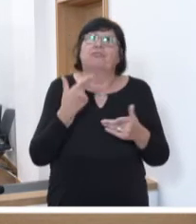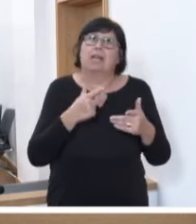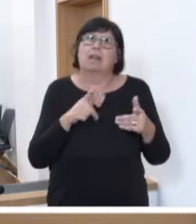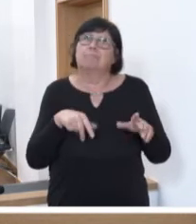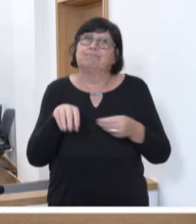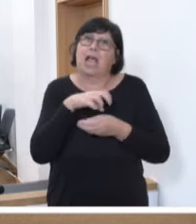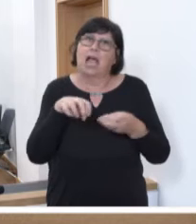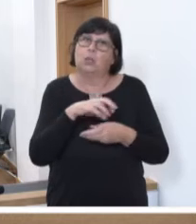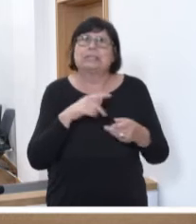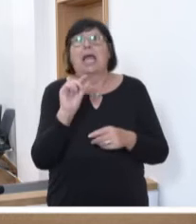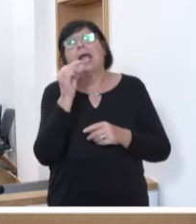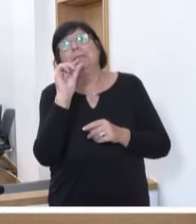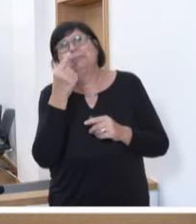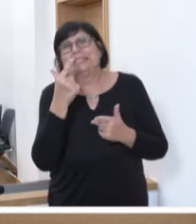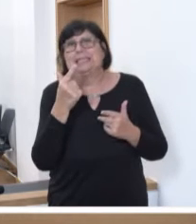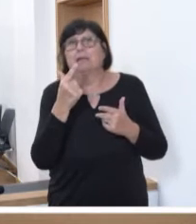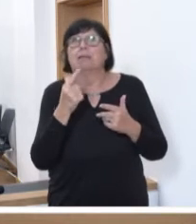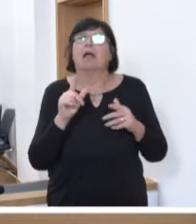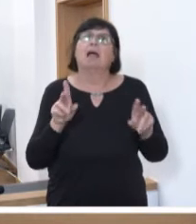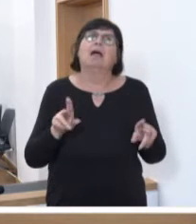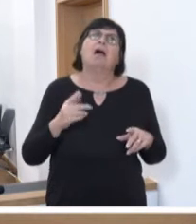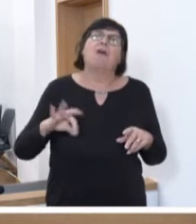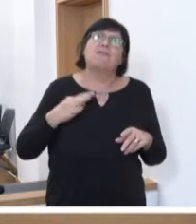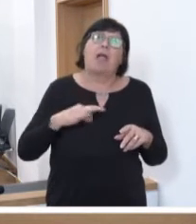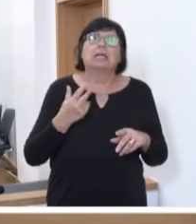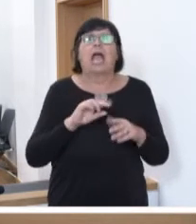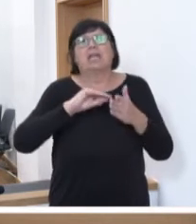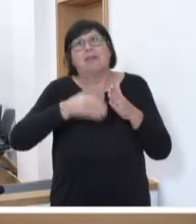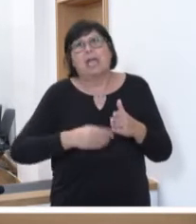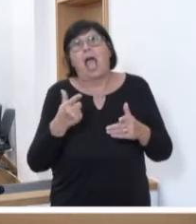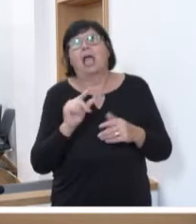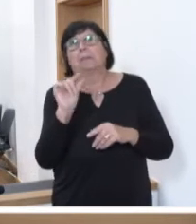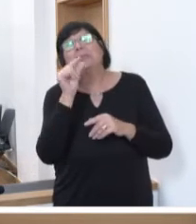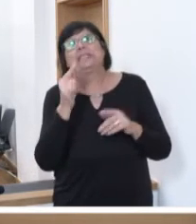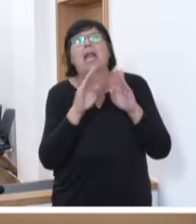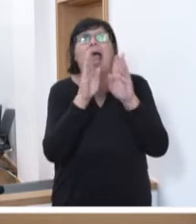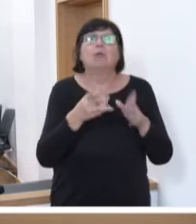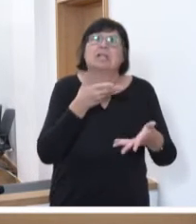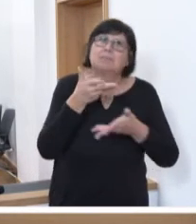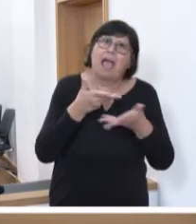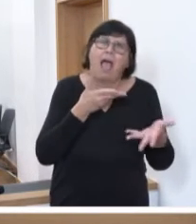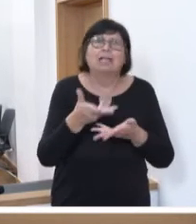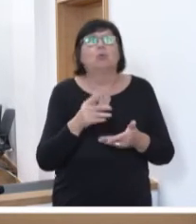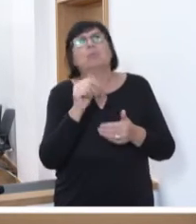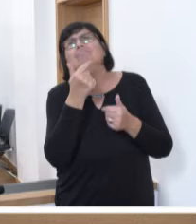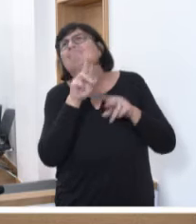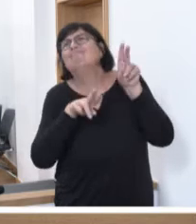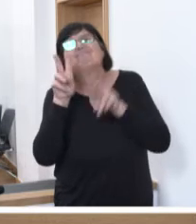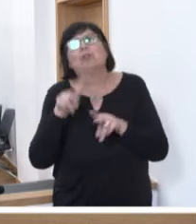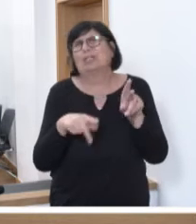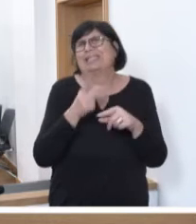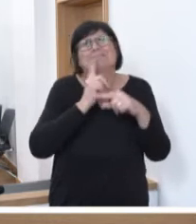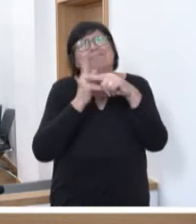bisschen Élysée-Vertrag, eine Prise Aachener-Vertrag und eine Messerspitze aus den Haushaltsberatungen. Einmal eine Inhalte in den großen Topf